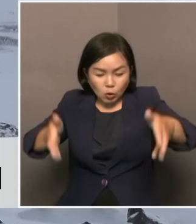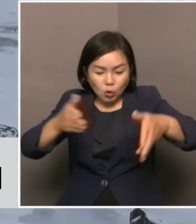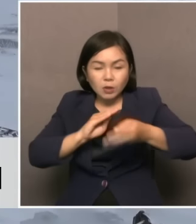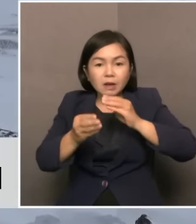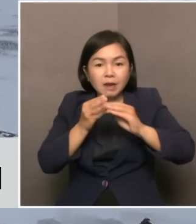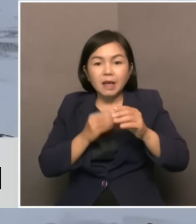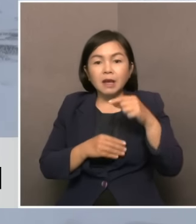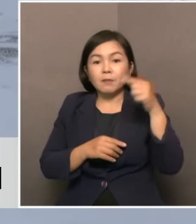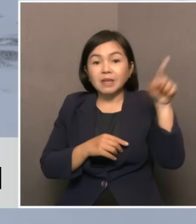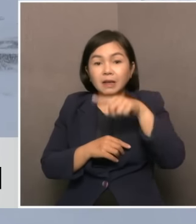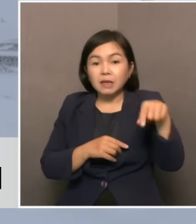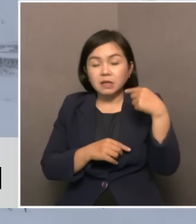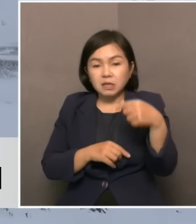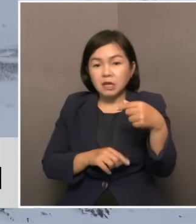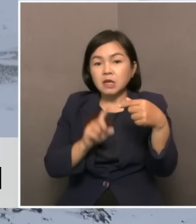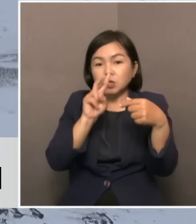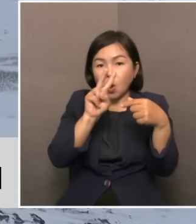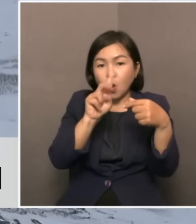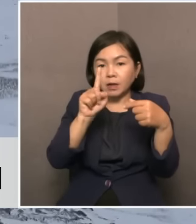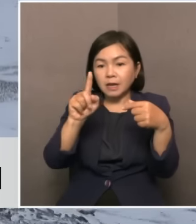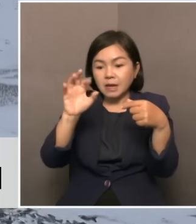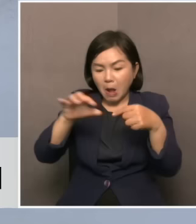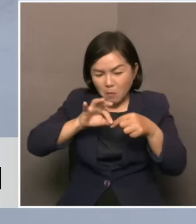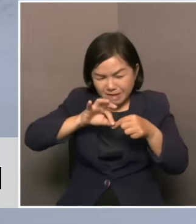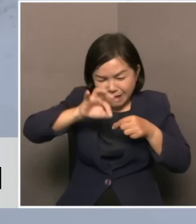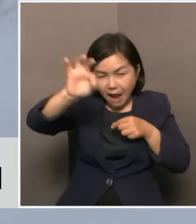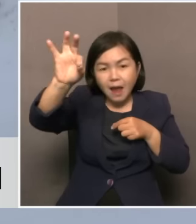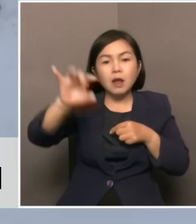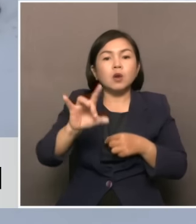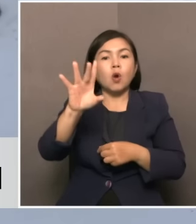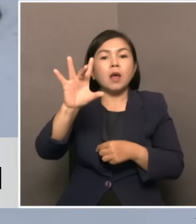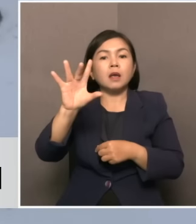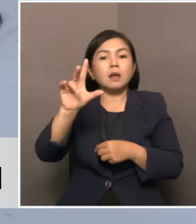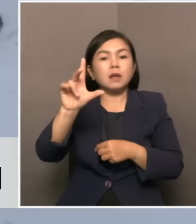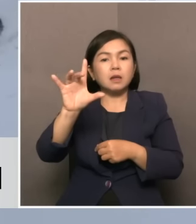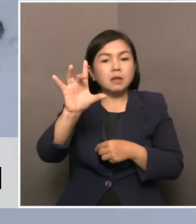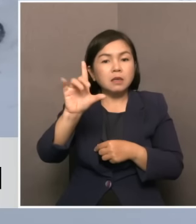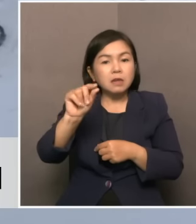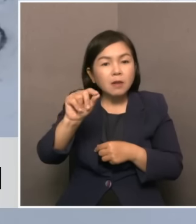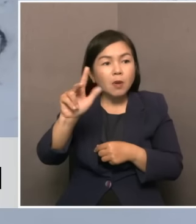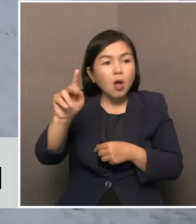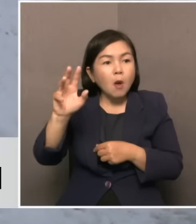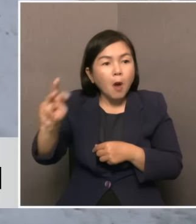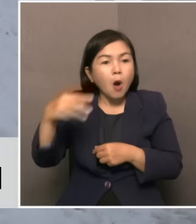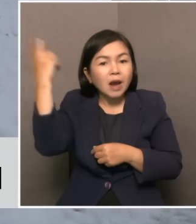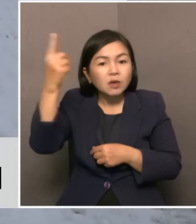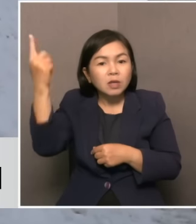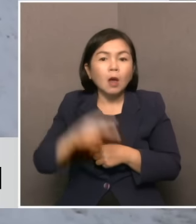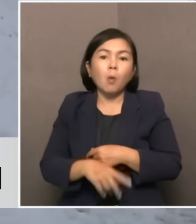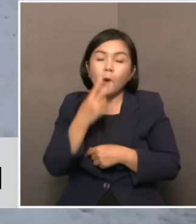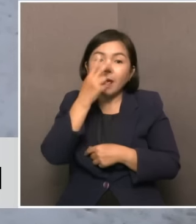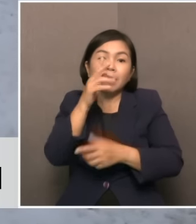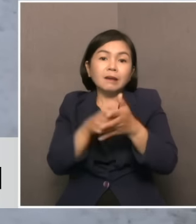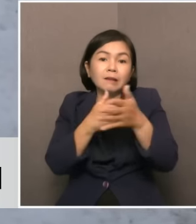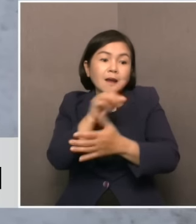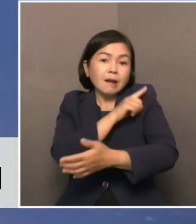G 219ที่ทอดยาวถึง 120กมนะครับโอ้โหสุดลูกหูลูกตาเลยนะครับมองไปทางไหนก็หิมะขาวโปรน